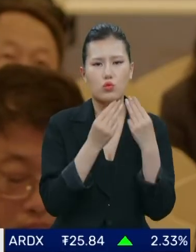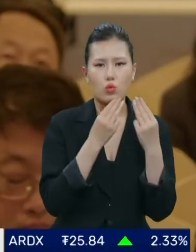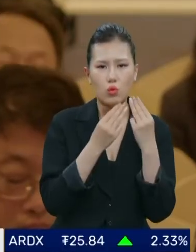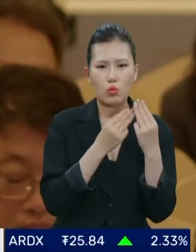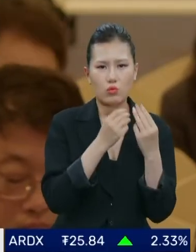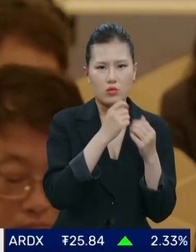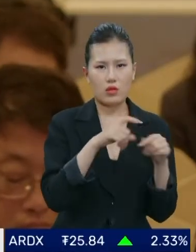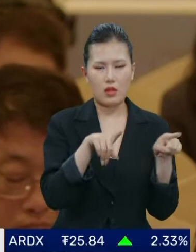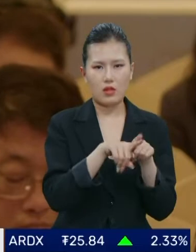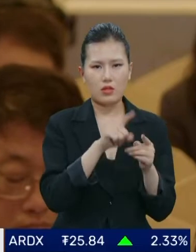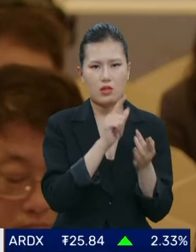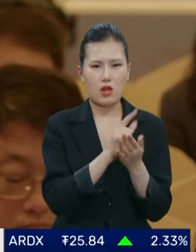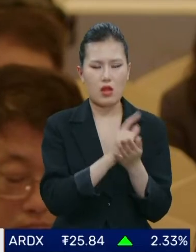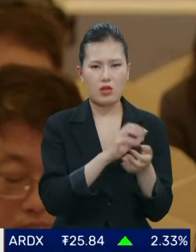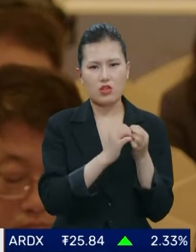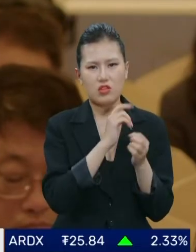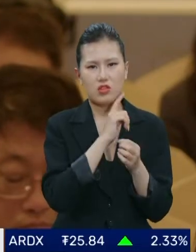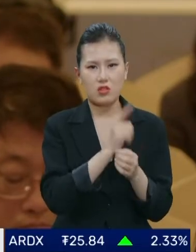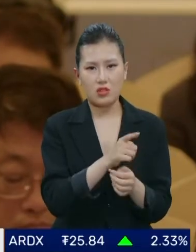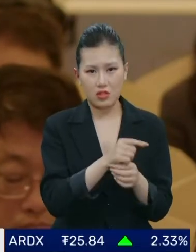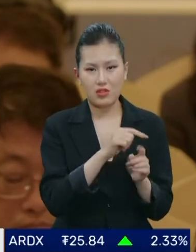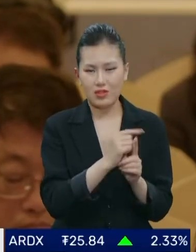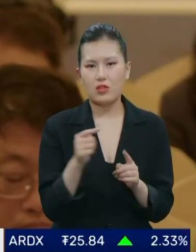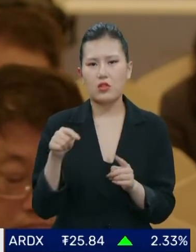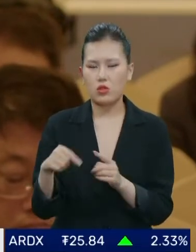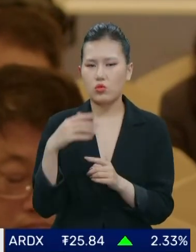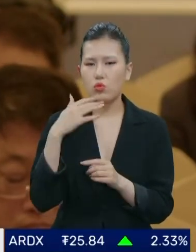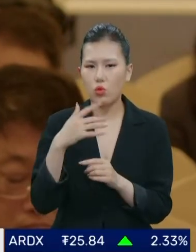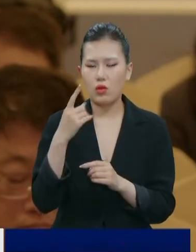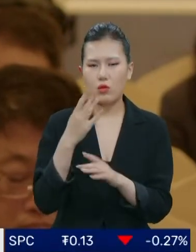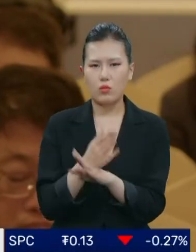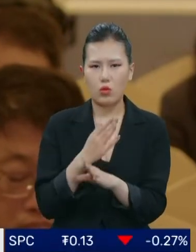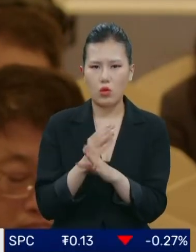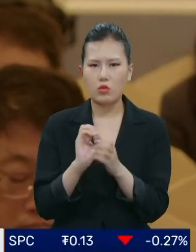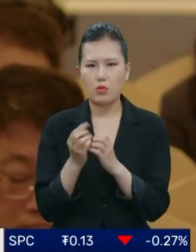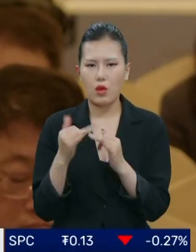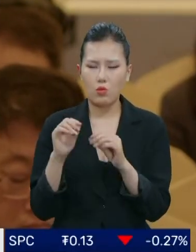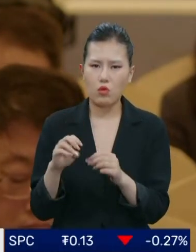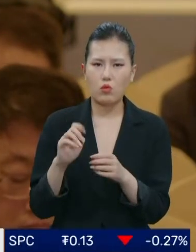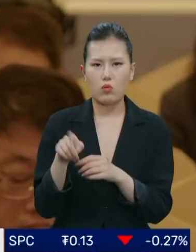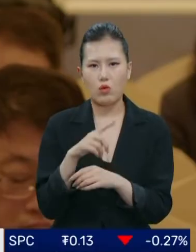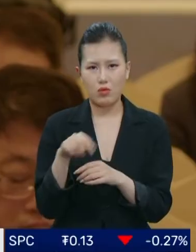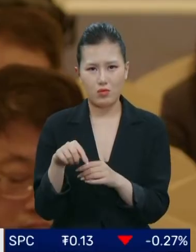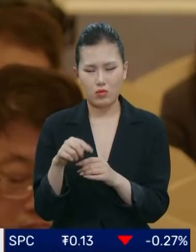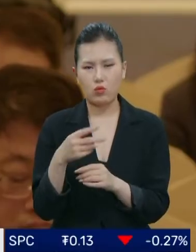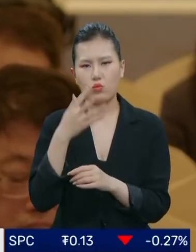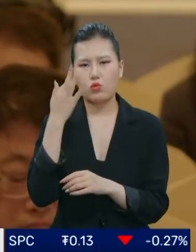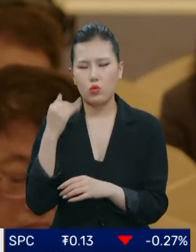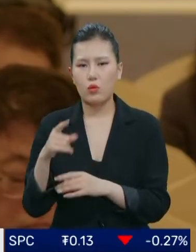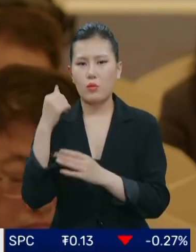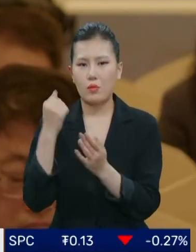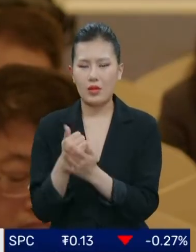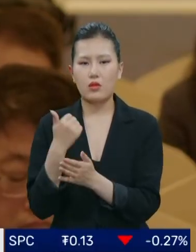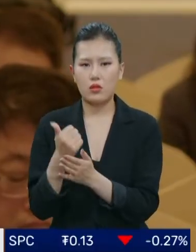тийм заавал биелэгдэх хүчин төгөлдөргүй байдаг гэсэн. Тэгвэл одоо маргаан хяна шийдвэрлэх зөвлөлөөс гарсан шийдвэр заавал